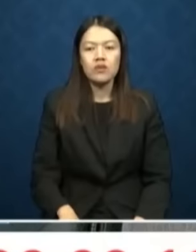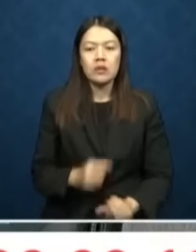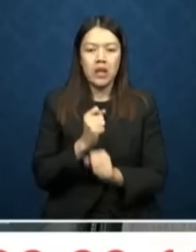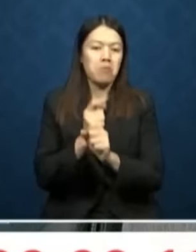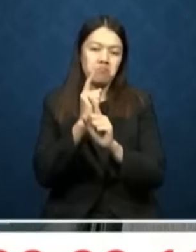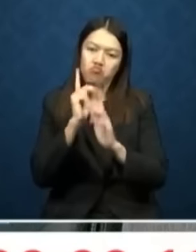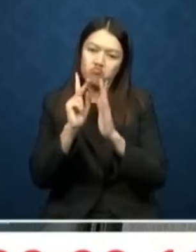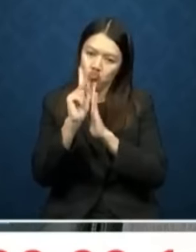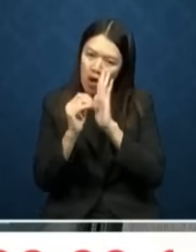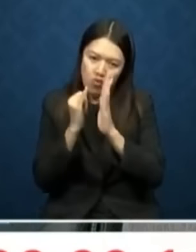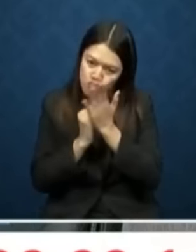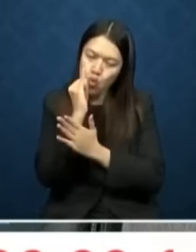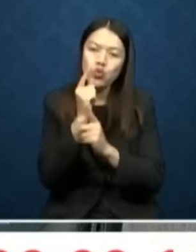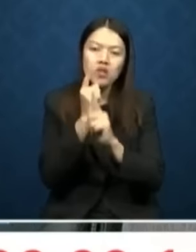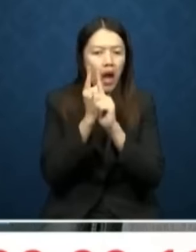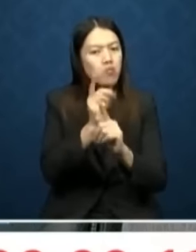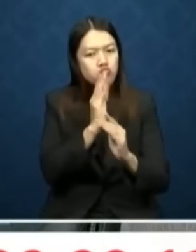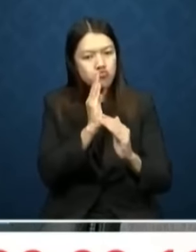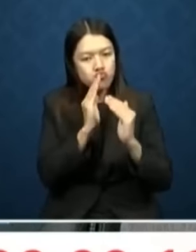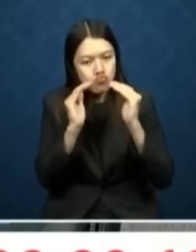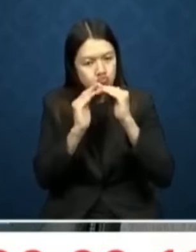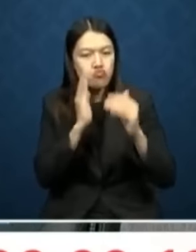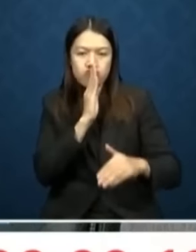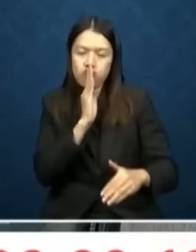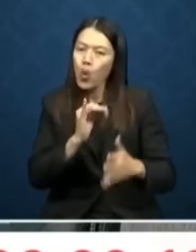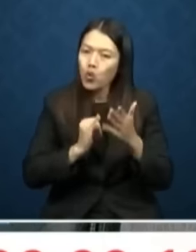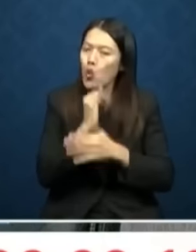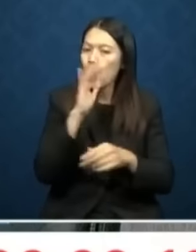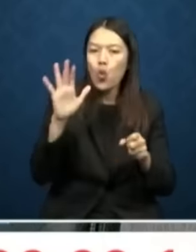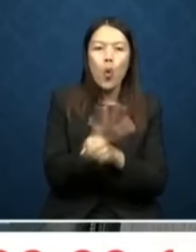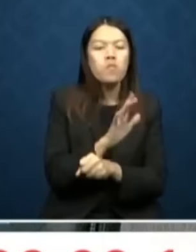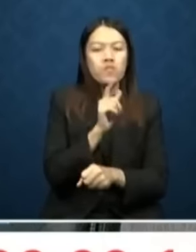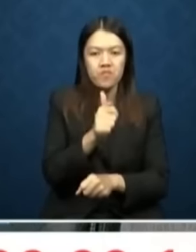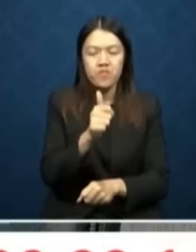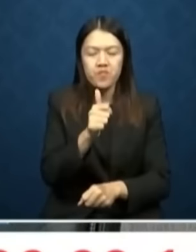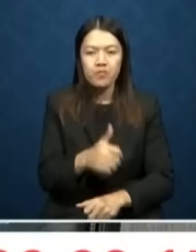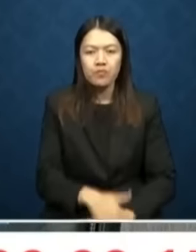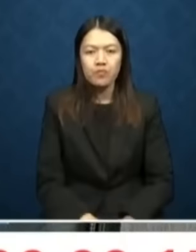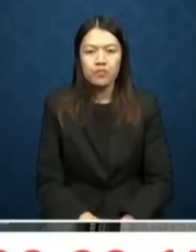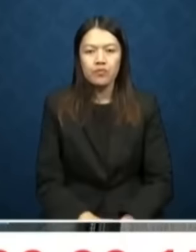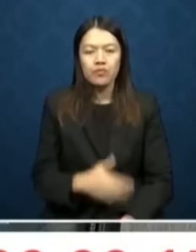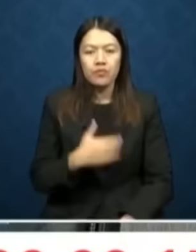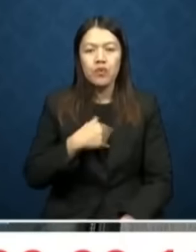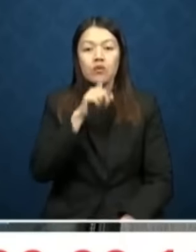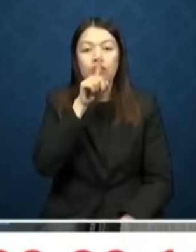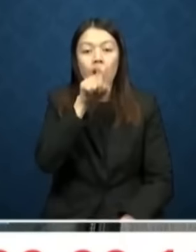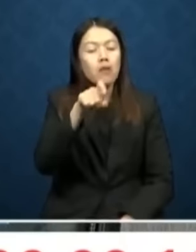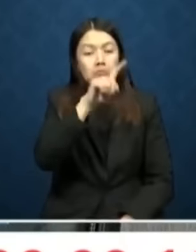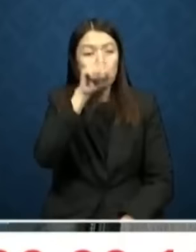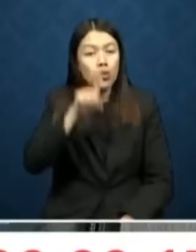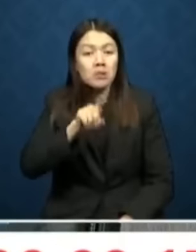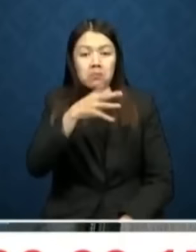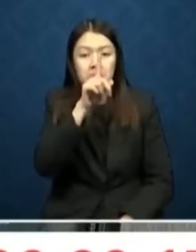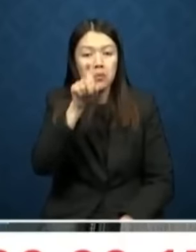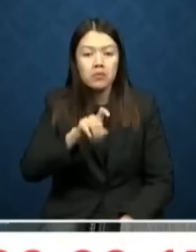ไปโดยถูกต้องชอบธรรมครบถ้วนตามกฎหมายแล้วนะครับ ผมถามว่าท่านไม่สงสัยบ้